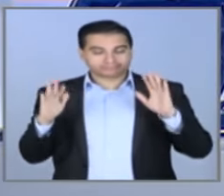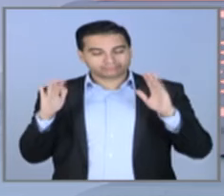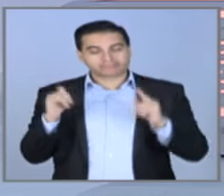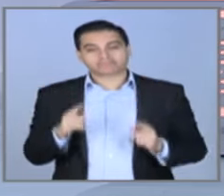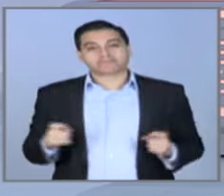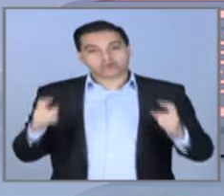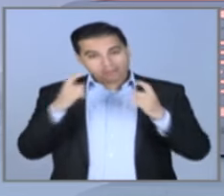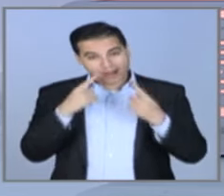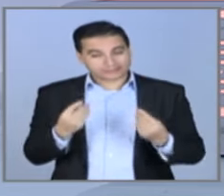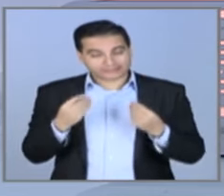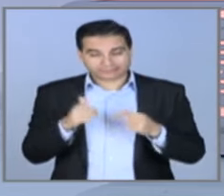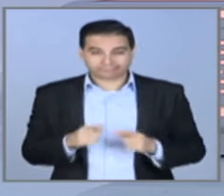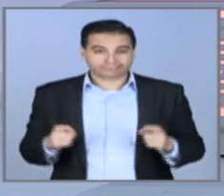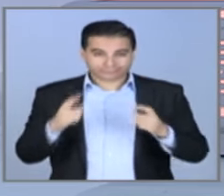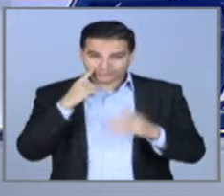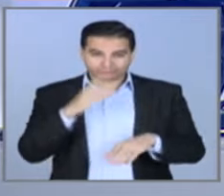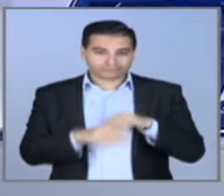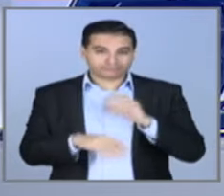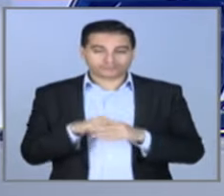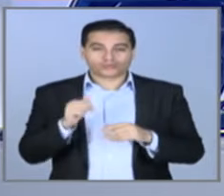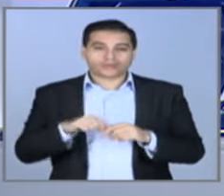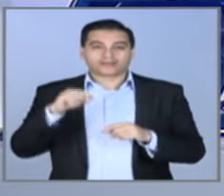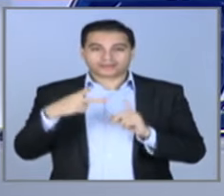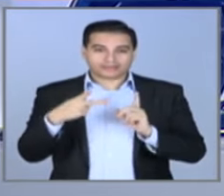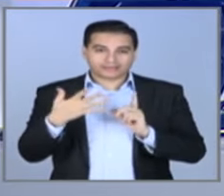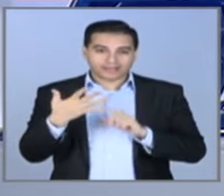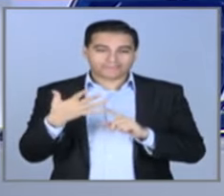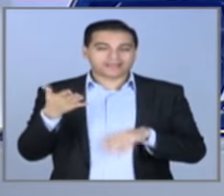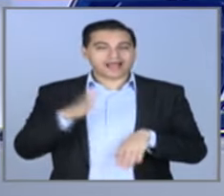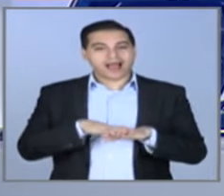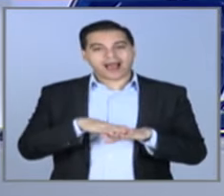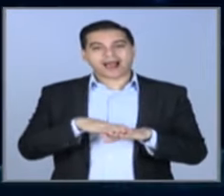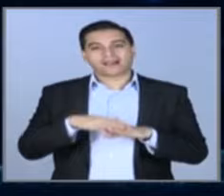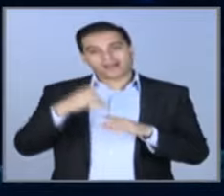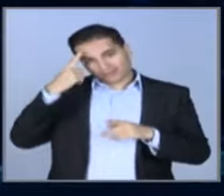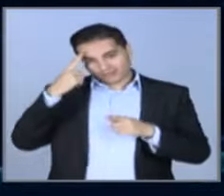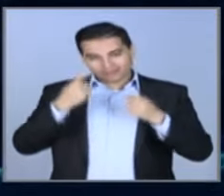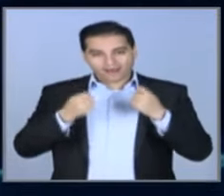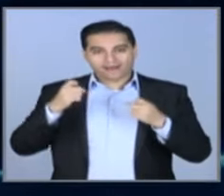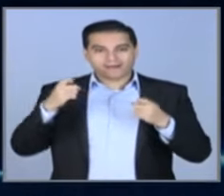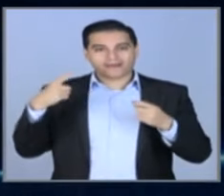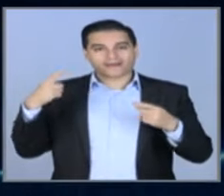المباراة لسه في الملعب. ودلوقتي مع الفقرة الخامسة، فقرة ضربات الجزاء.